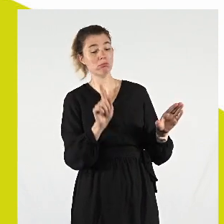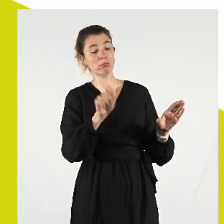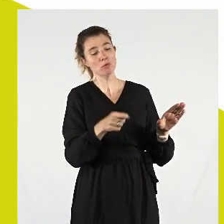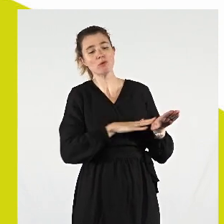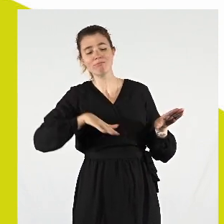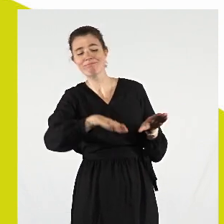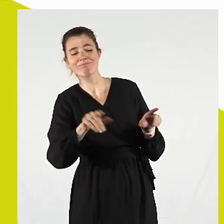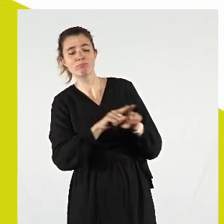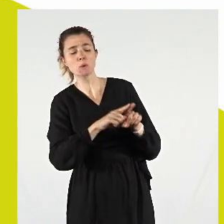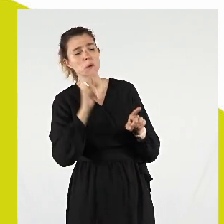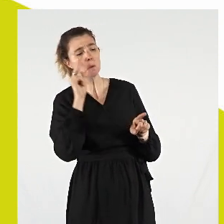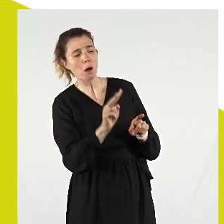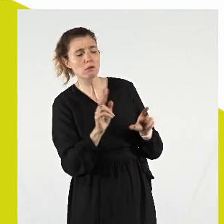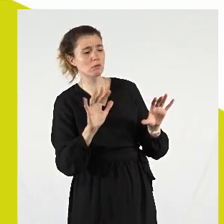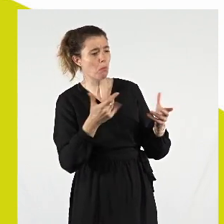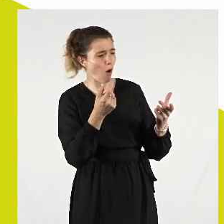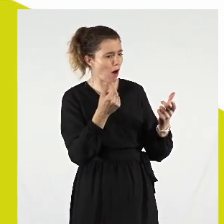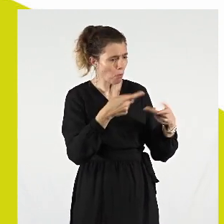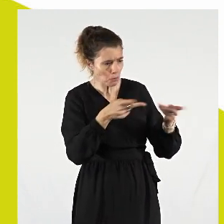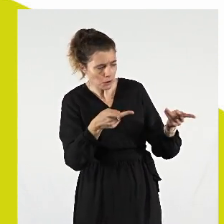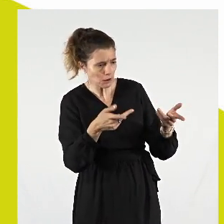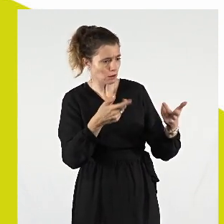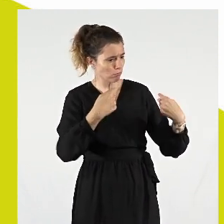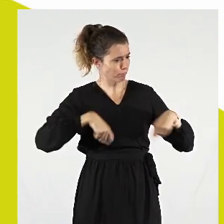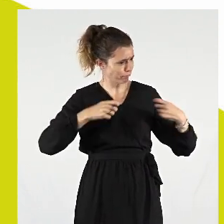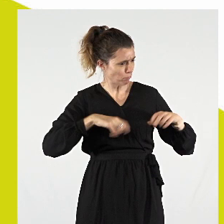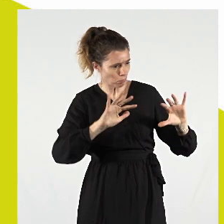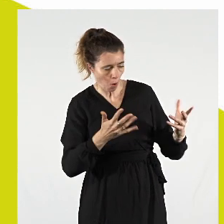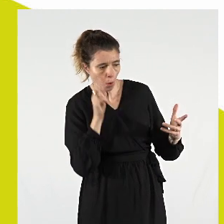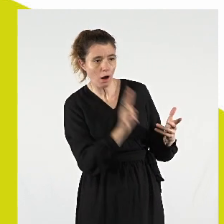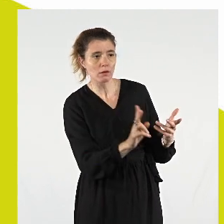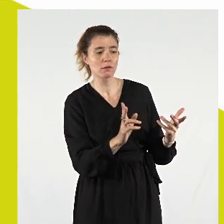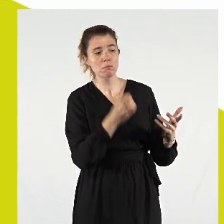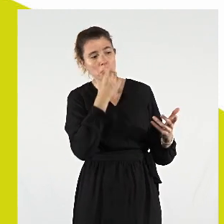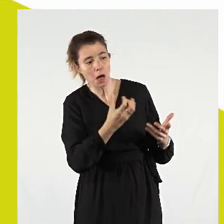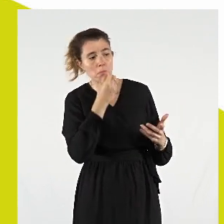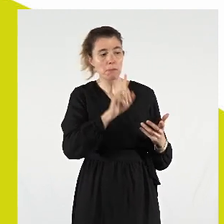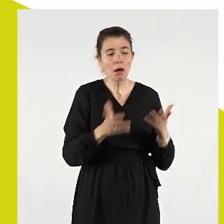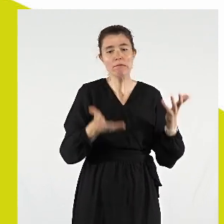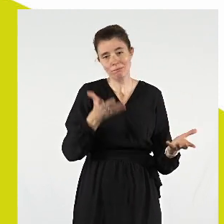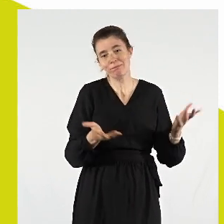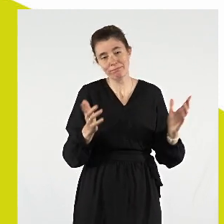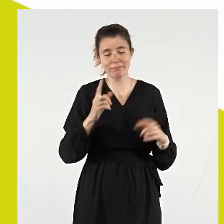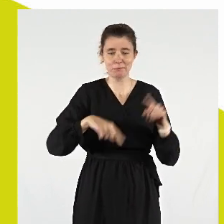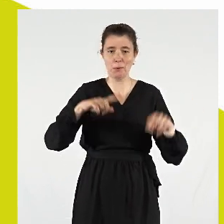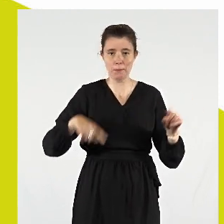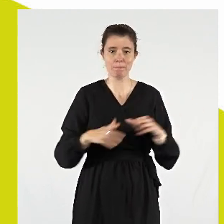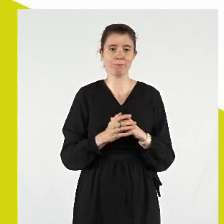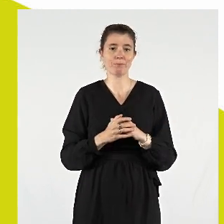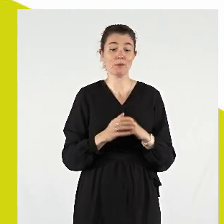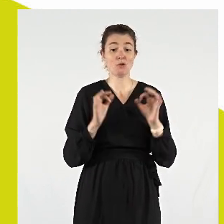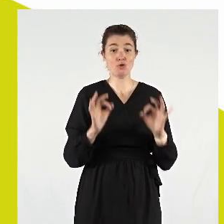questions de la manière dont l'argent public est mobilisé, plus ou moins bien mobilisé. Cette affaire-là, des